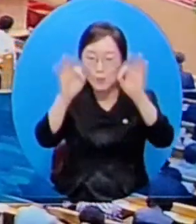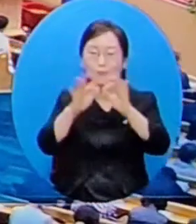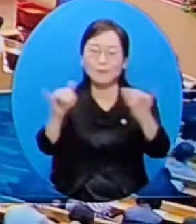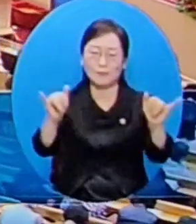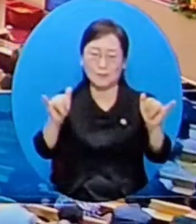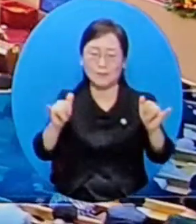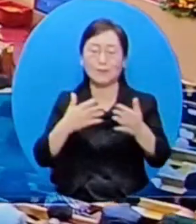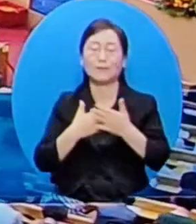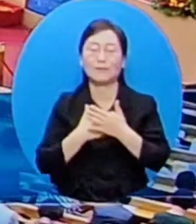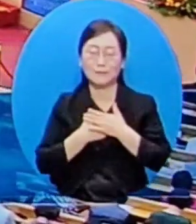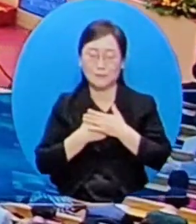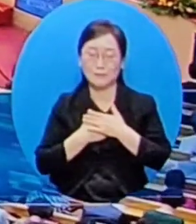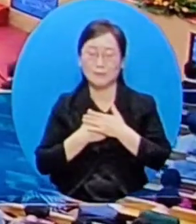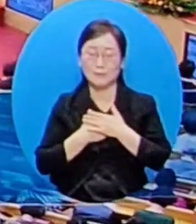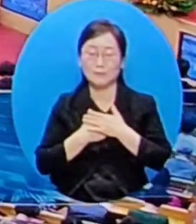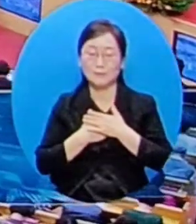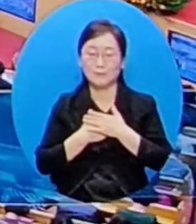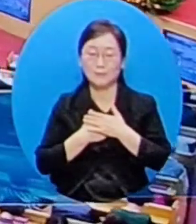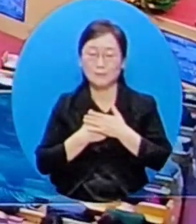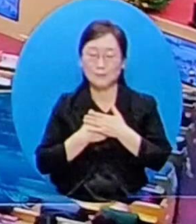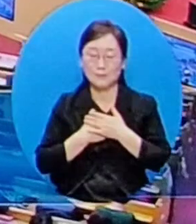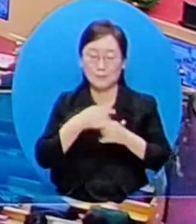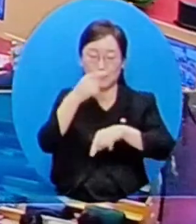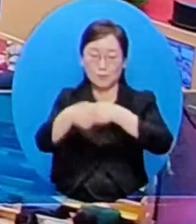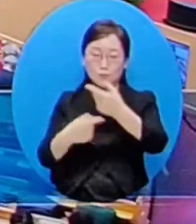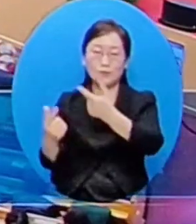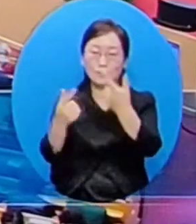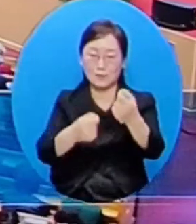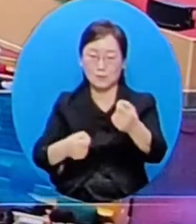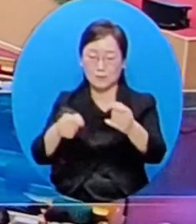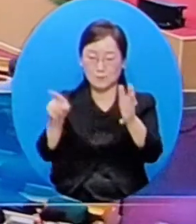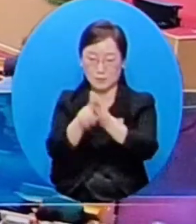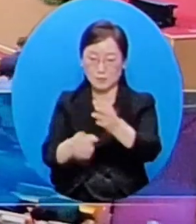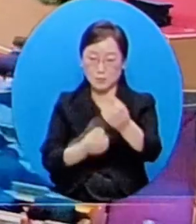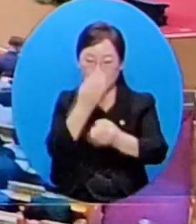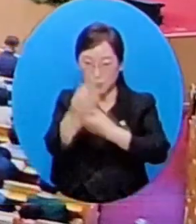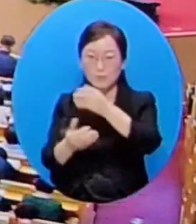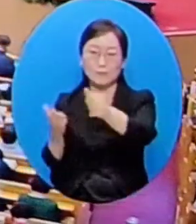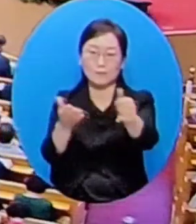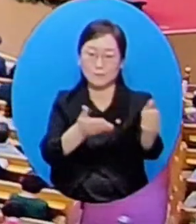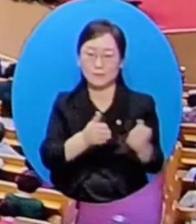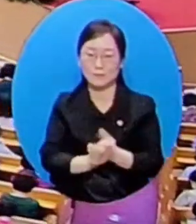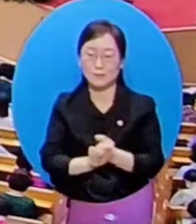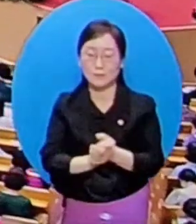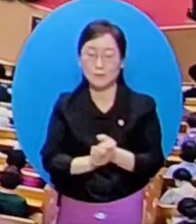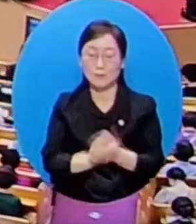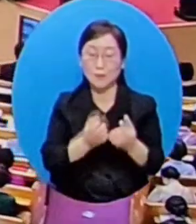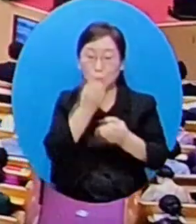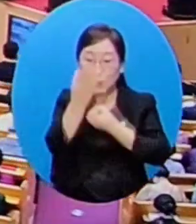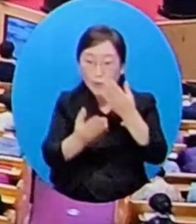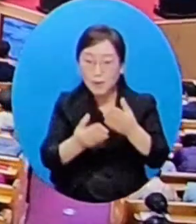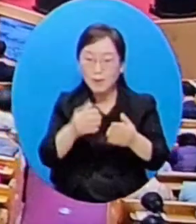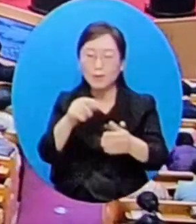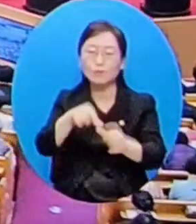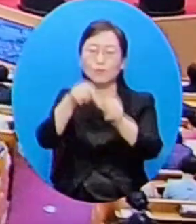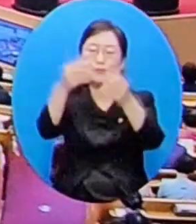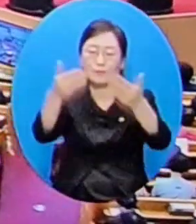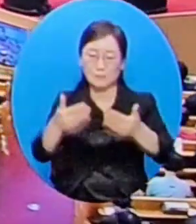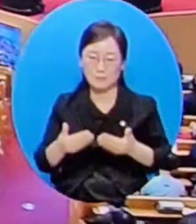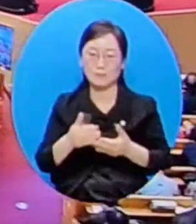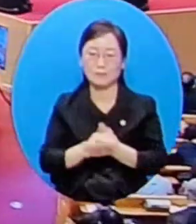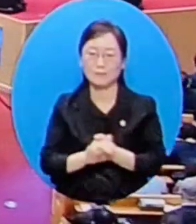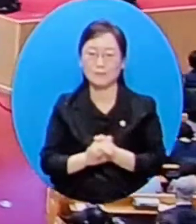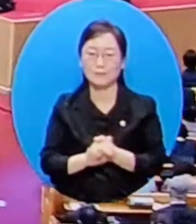보는 분들은 가슴에 손 얹고 그리고 이 결진 기도를 믿음으로 고백해 주시기 바랍니다. 믿음으로 고백할 때 구원의 은혜가 임하게 될